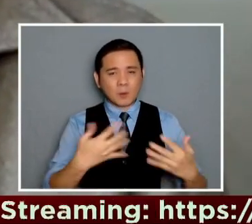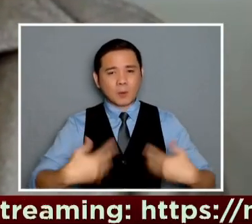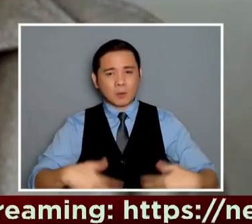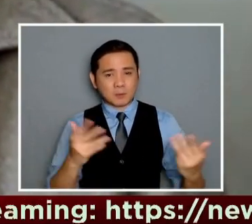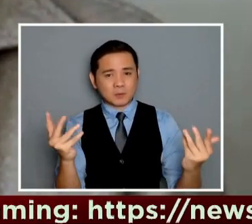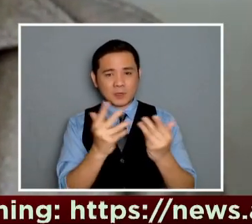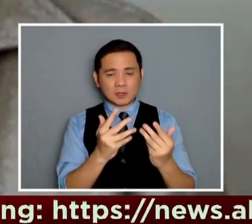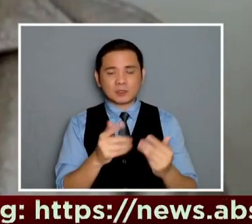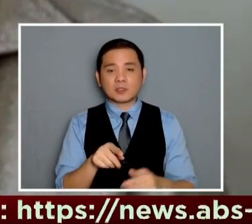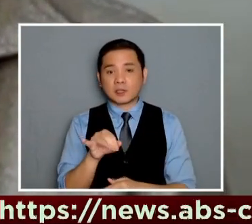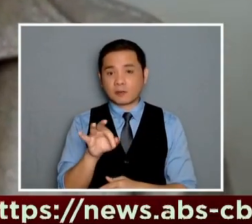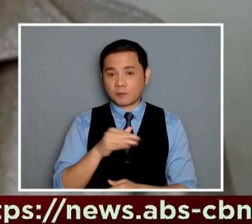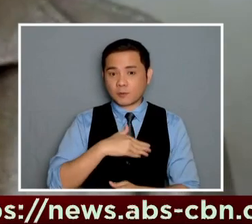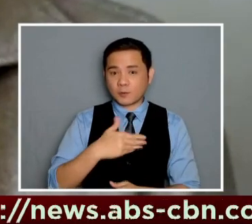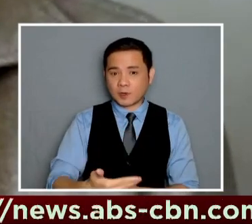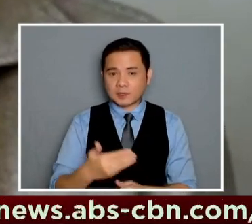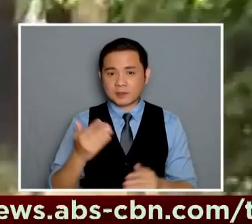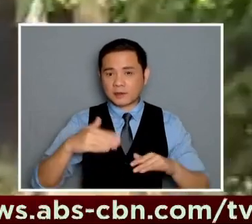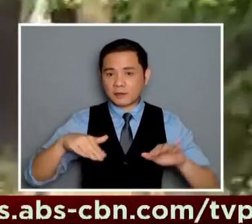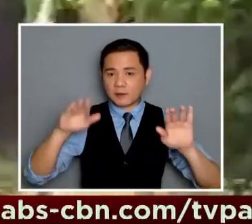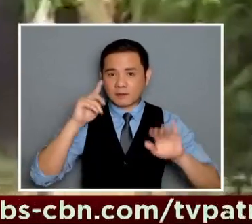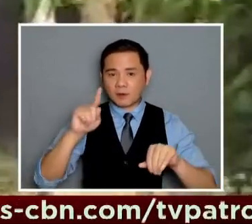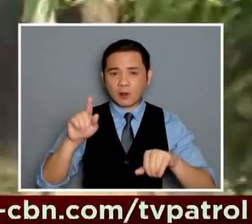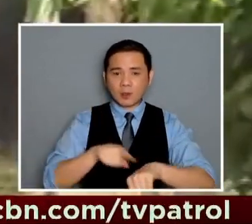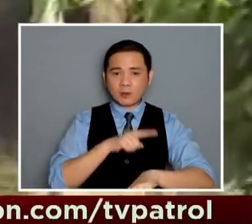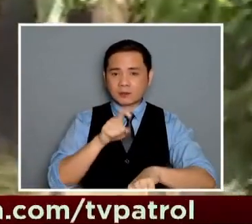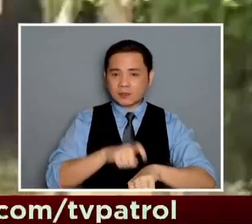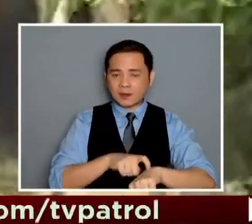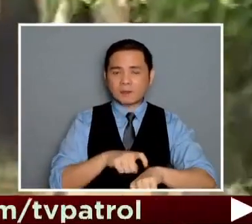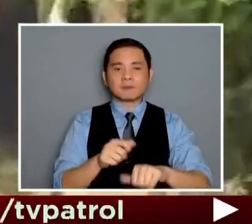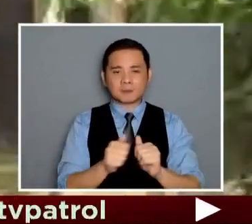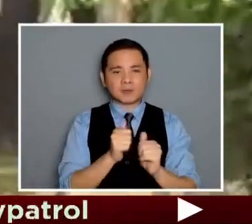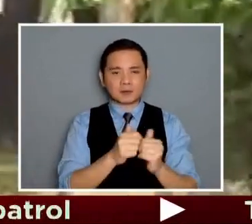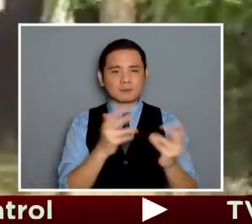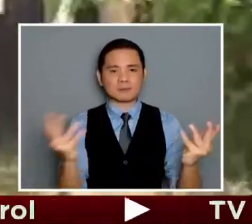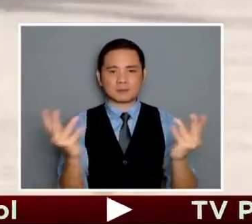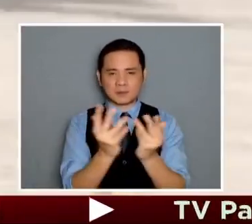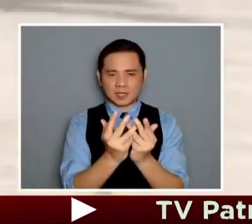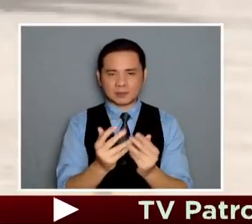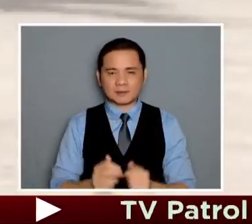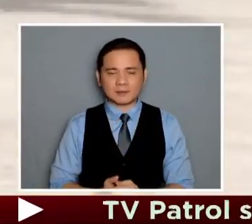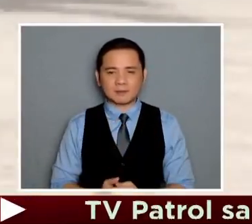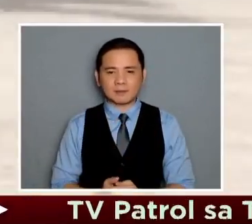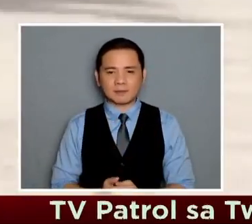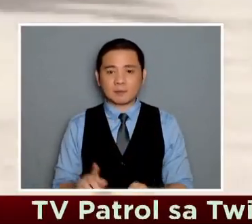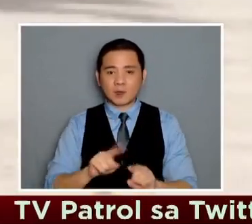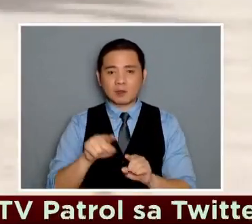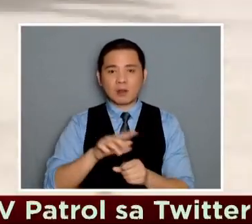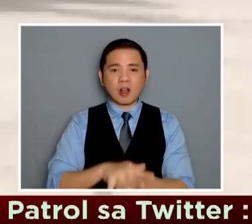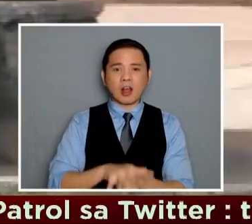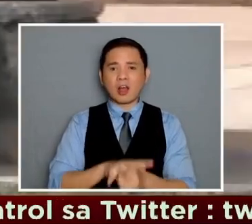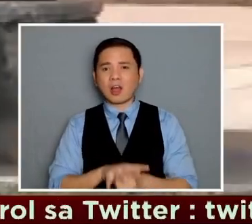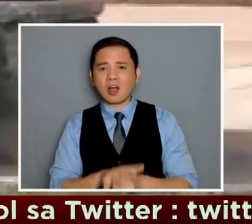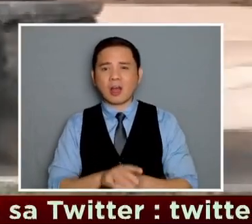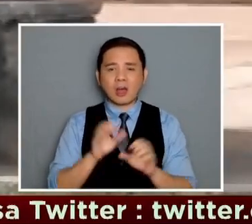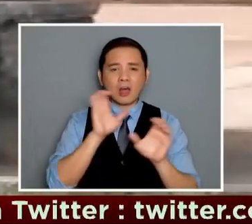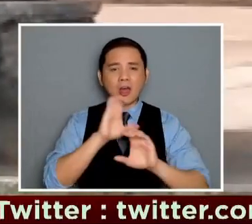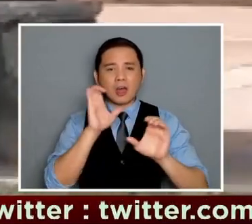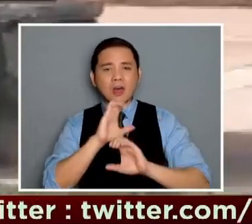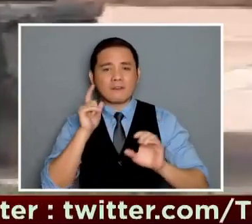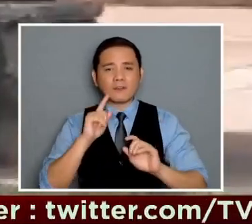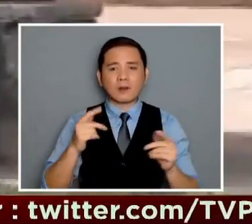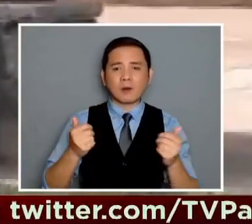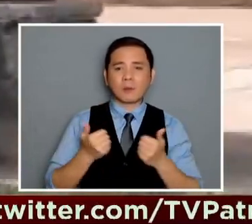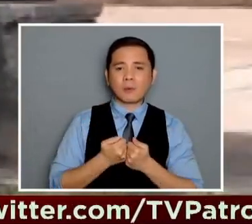to love for the longest term in your life. Pero wag ring ma-pressure na maghanap ng partner sa kadahilan ng lahat